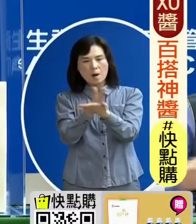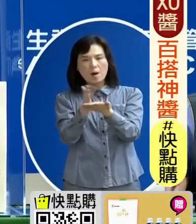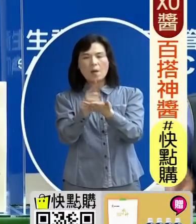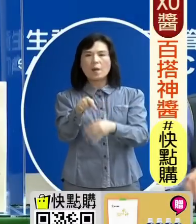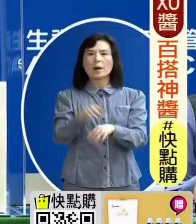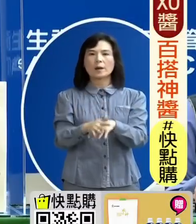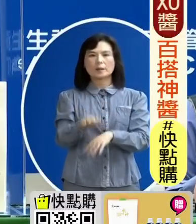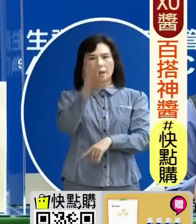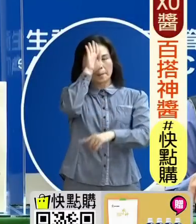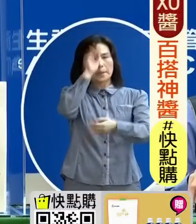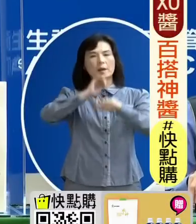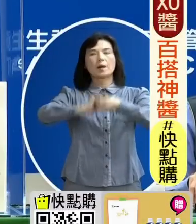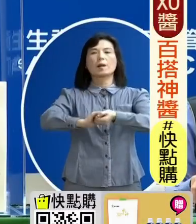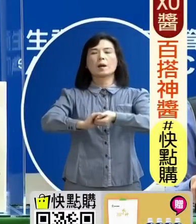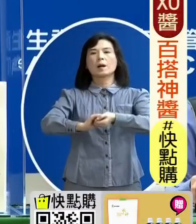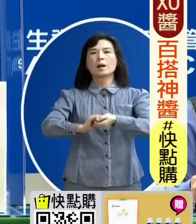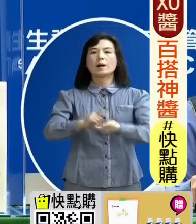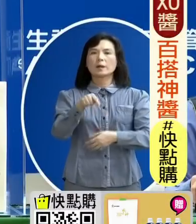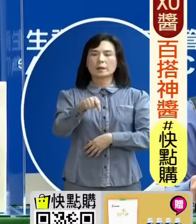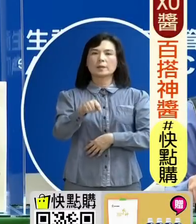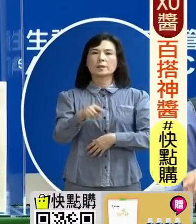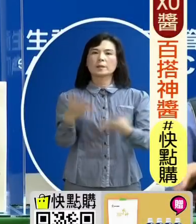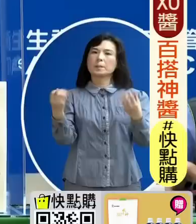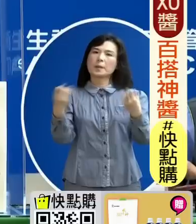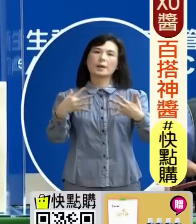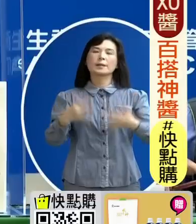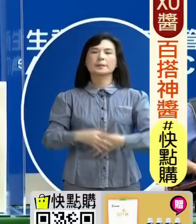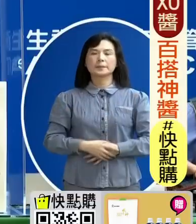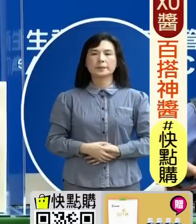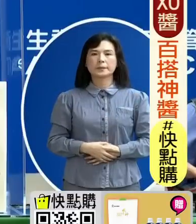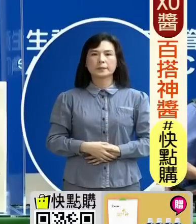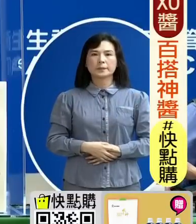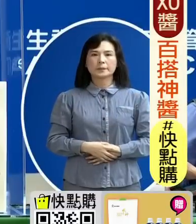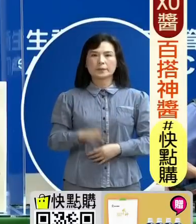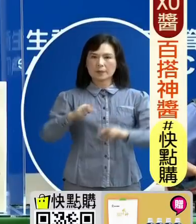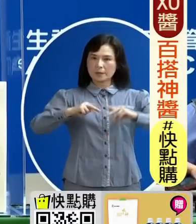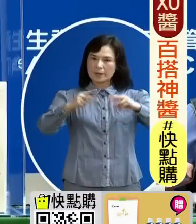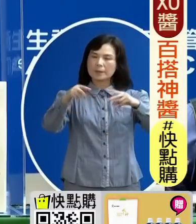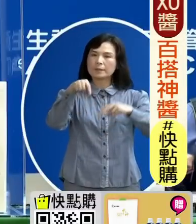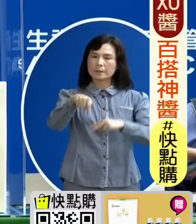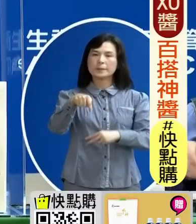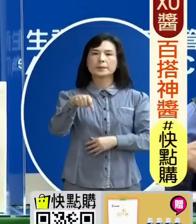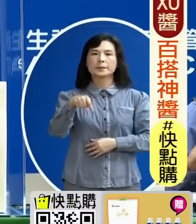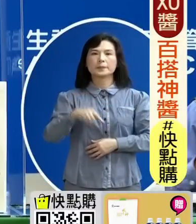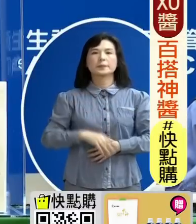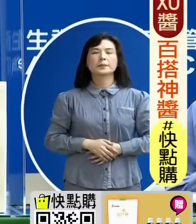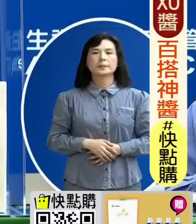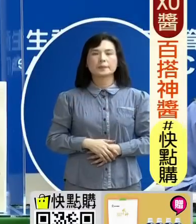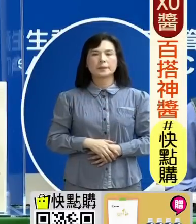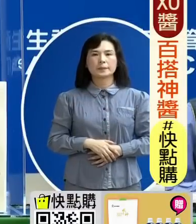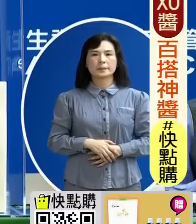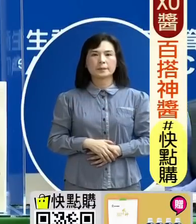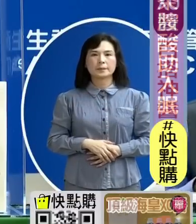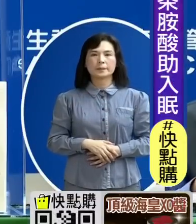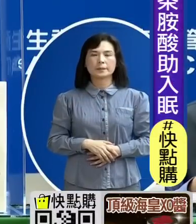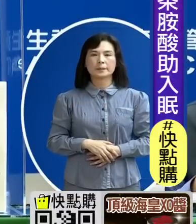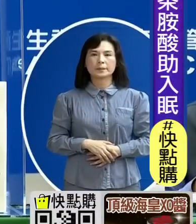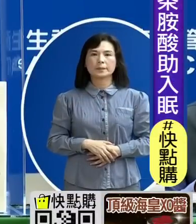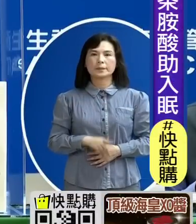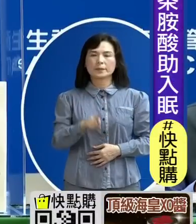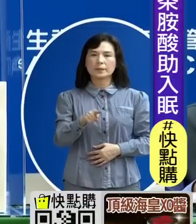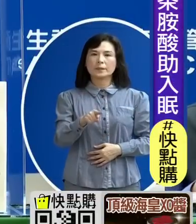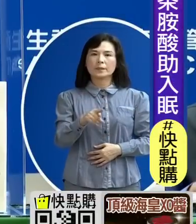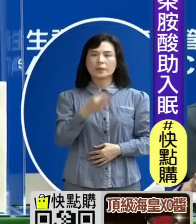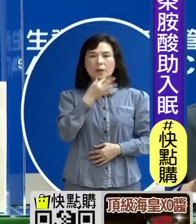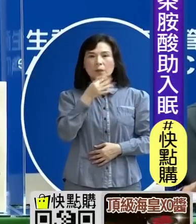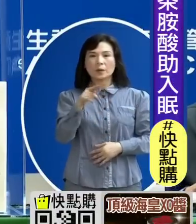假交易，然后呢就跑出去弄了。所以这次大家也会很怀疑，你所谓的金主你是怎么把这个钱给对方？如果你今天你这